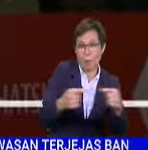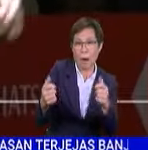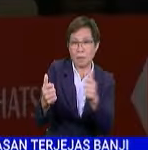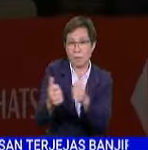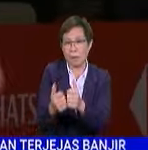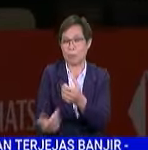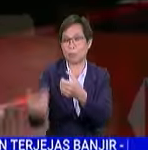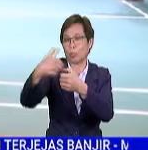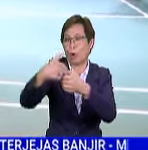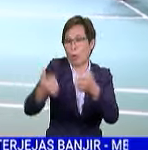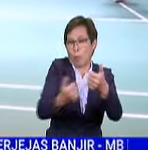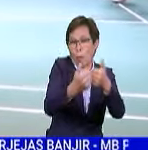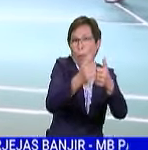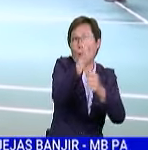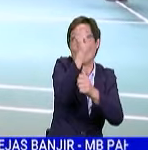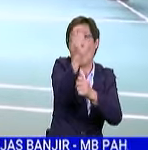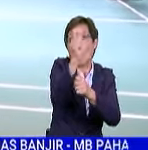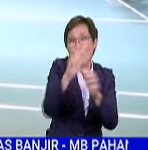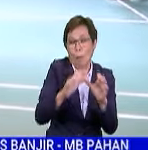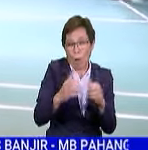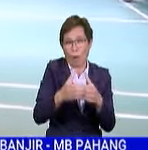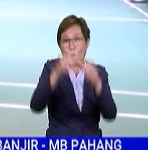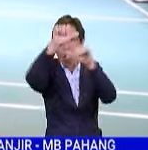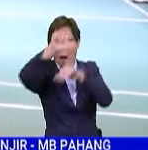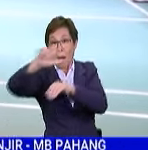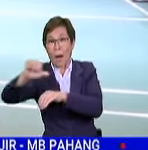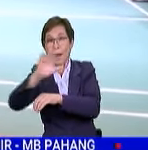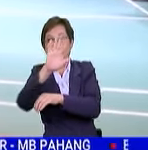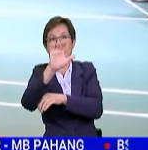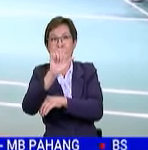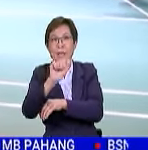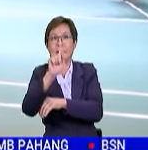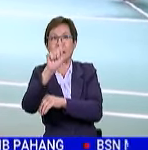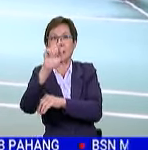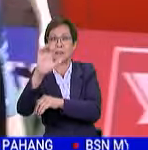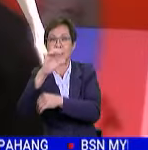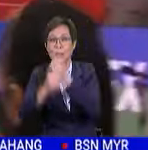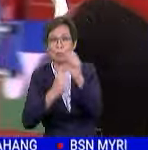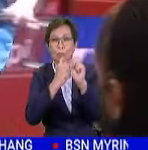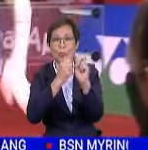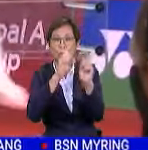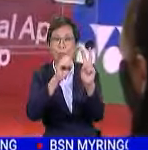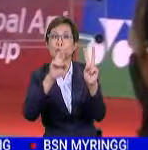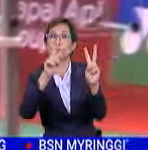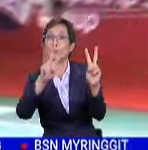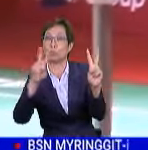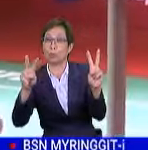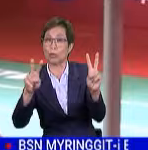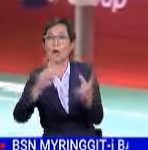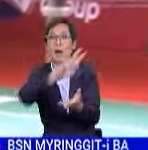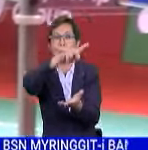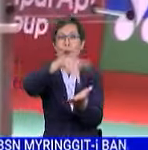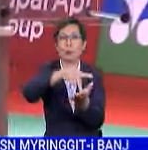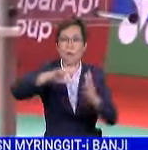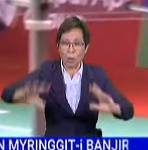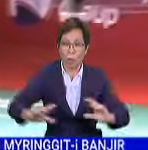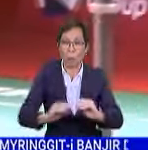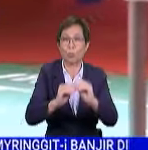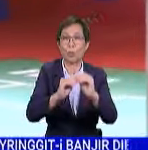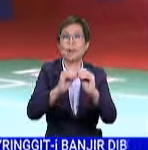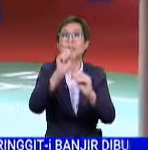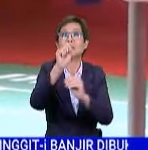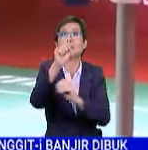dengan menyertai kejohanan badminton berpasukan Asia BATC 2022 di Pusat Konvensyen Setia